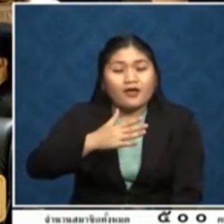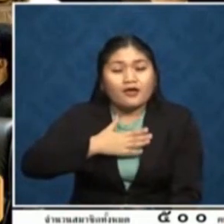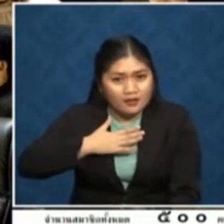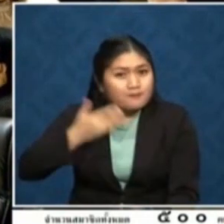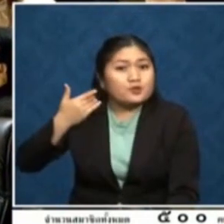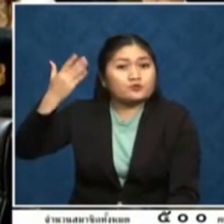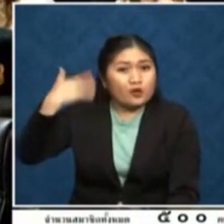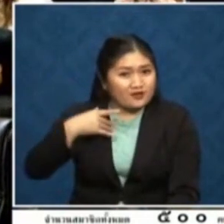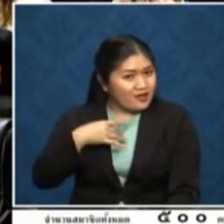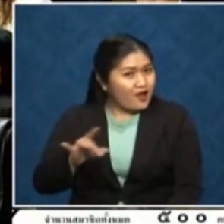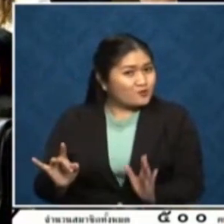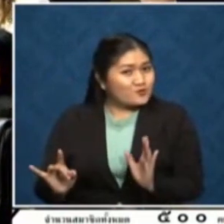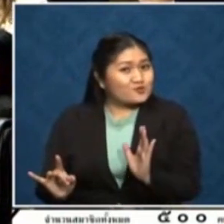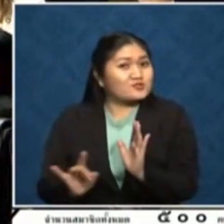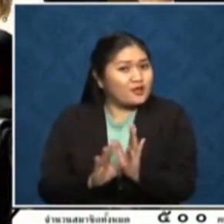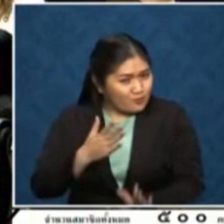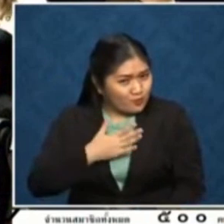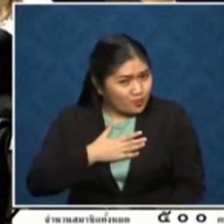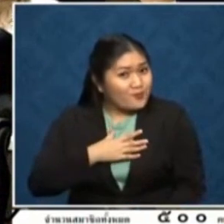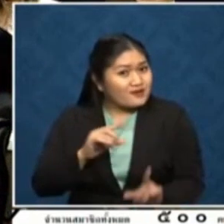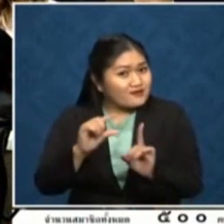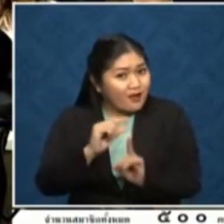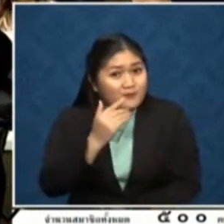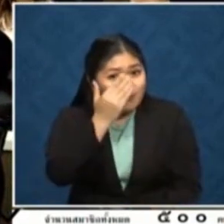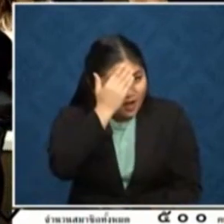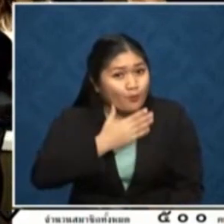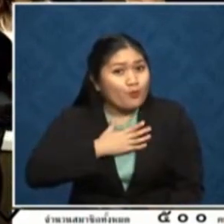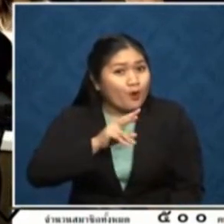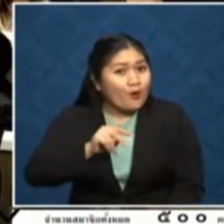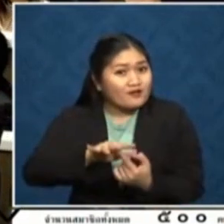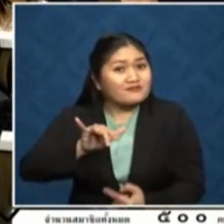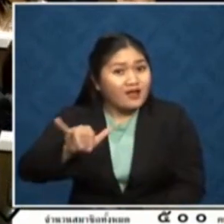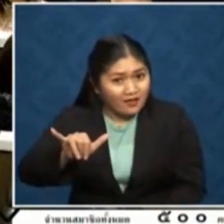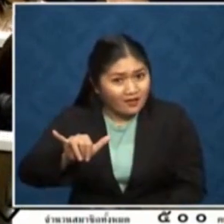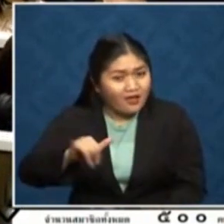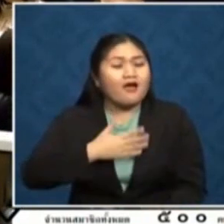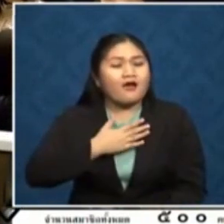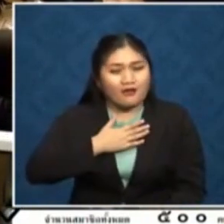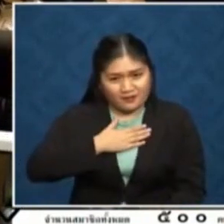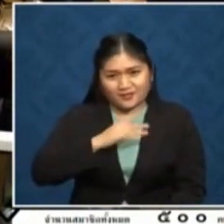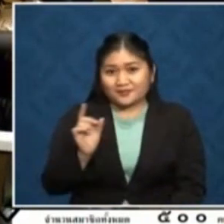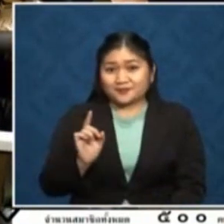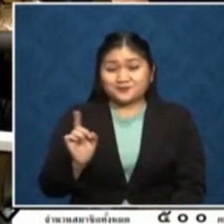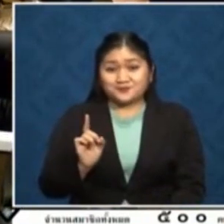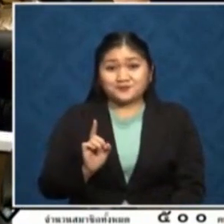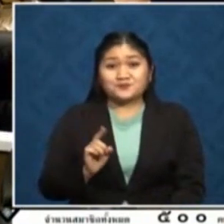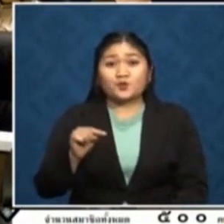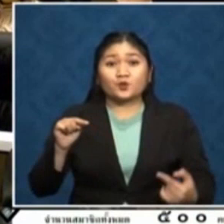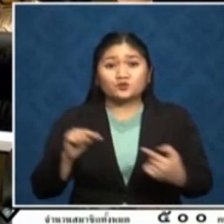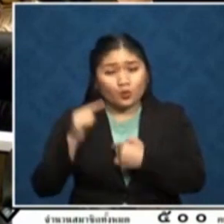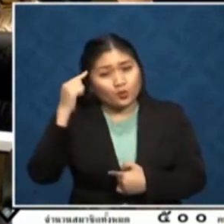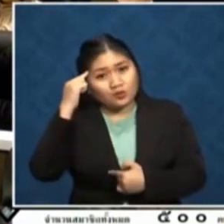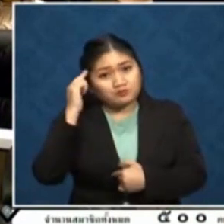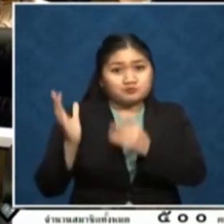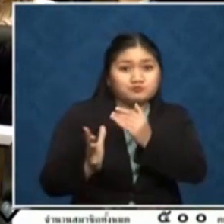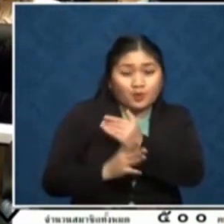ผมหวังว่าการที่ผมเรียกชื่อตัวเองว่านายเท่าพิภพเมื่อสักครู่นี้นะครับจะเป็นหนึ่งในครั้งสุดท้ายที่ผมจำเป็นต้องเรียกคำนำหน้